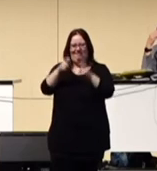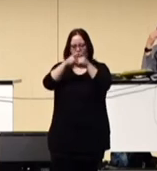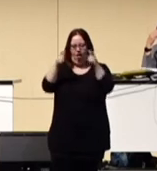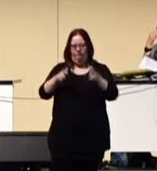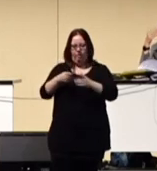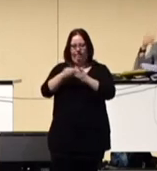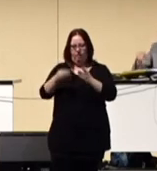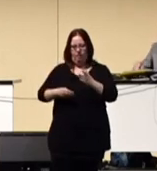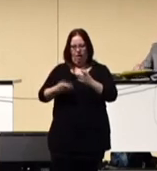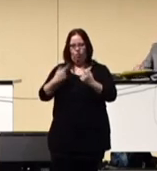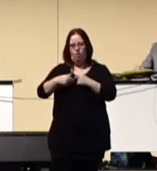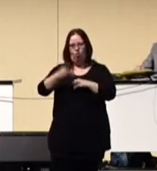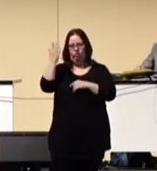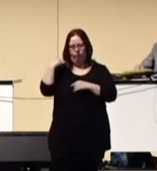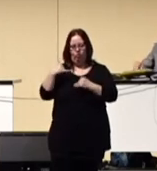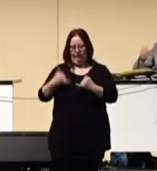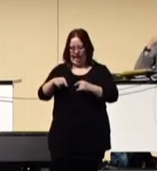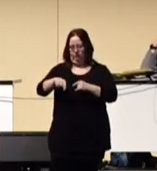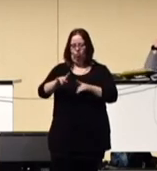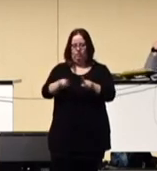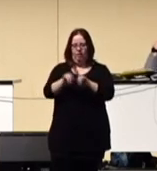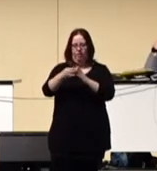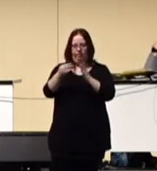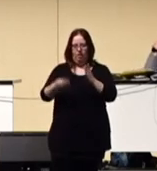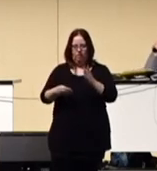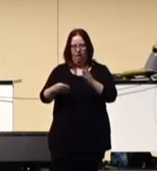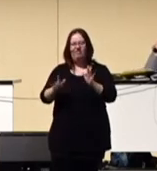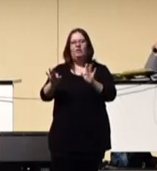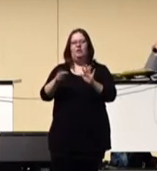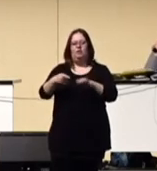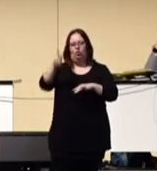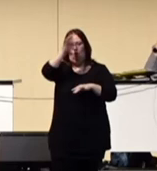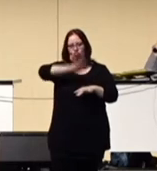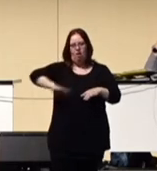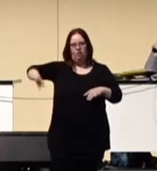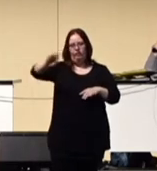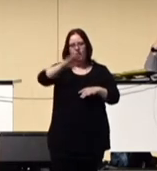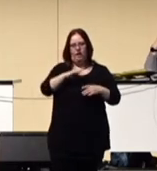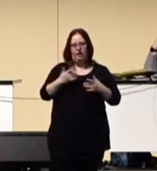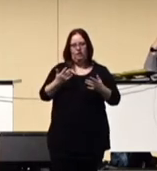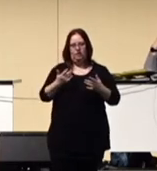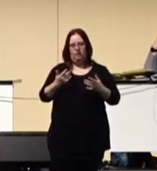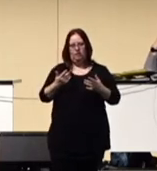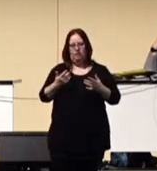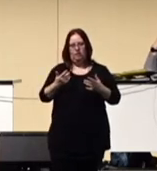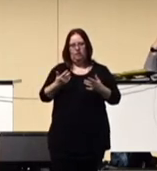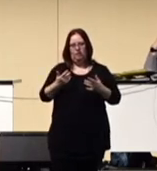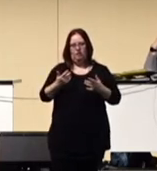Rahmenvertrag, genauso in dem früheren wie dem jetzigen, aufgrund von bundesweit geführten